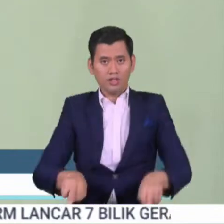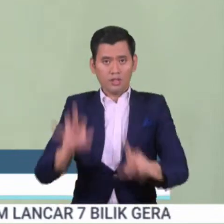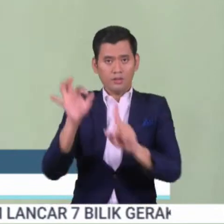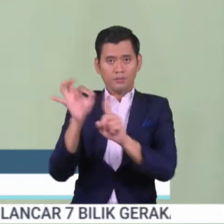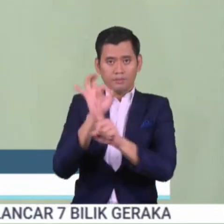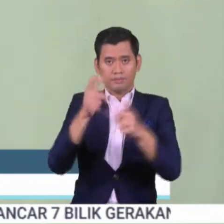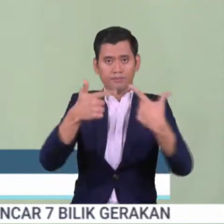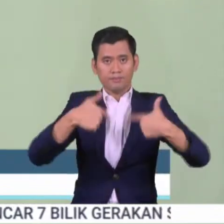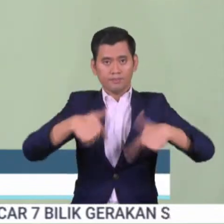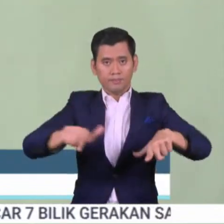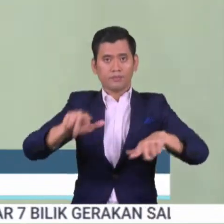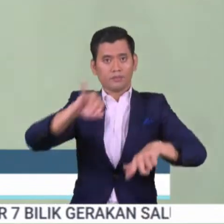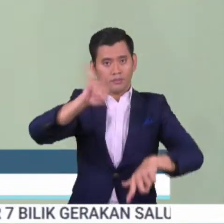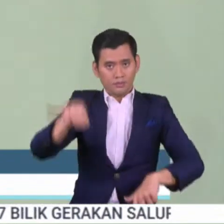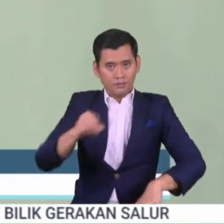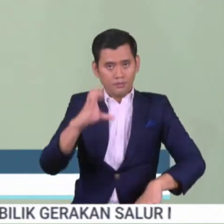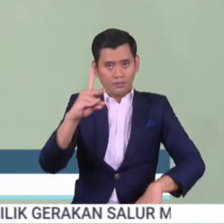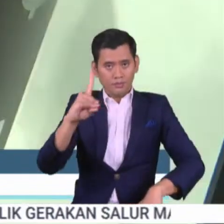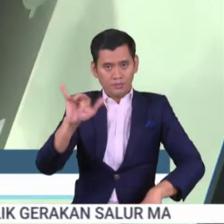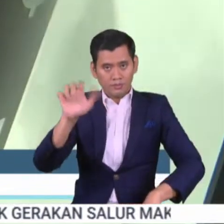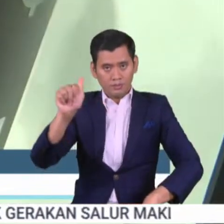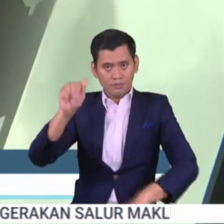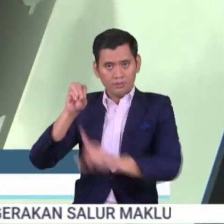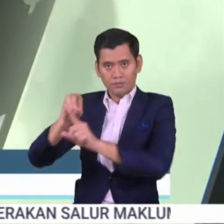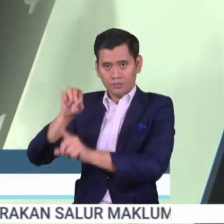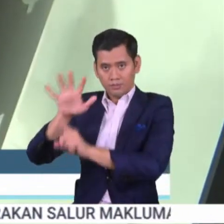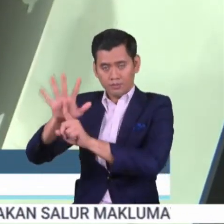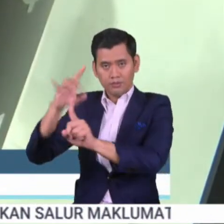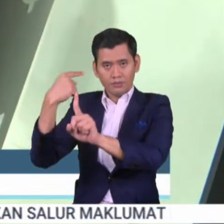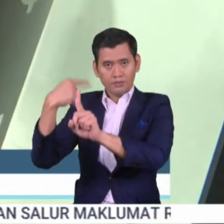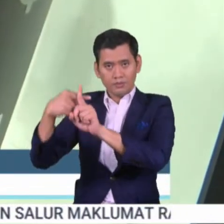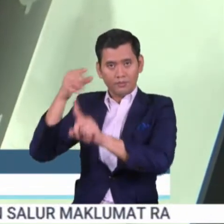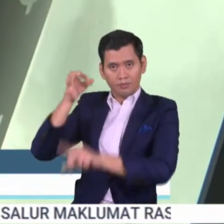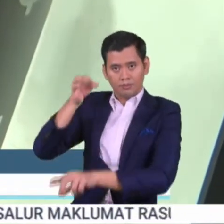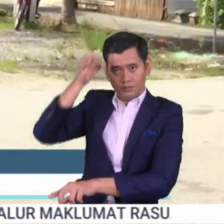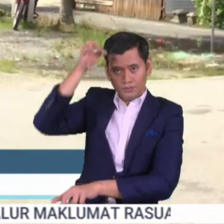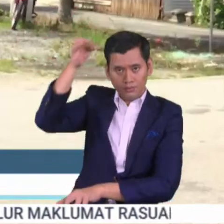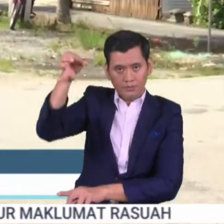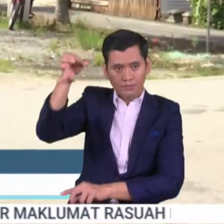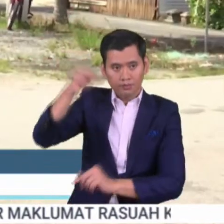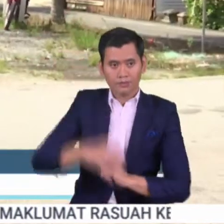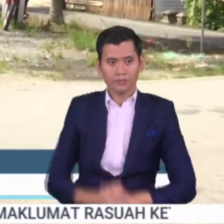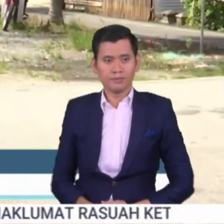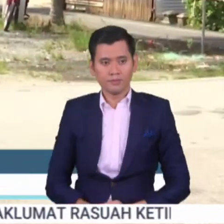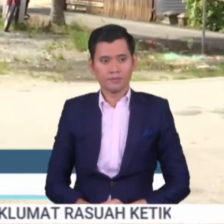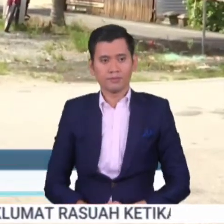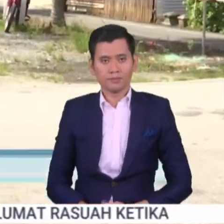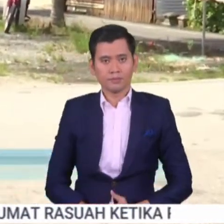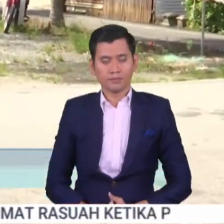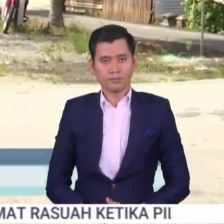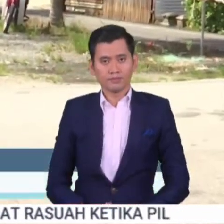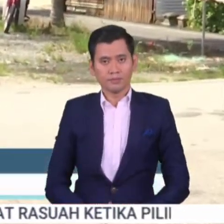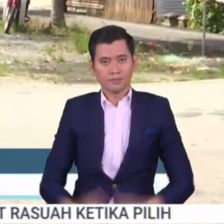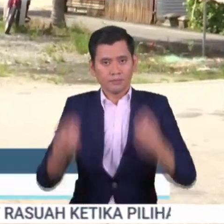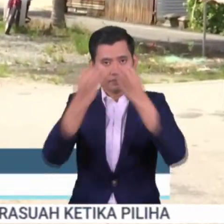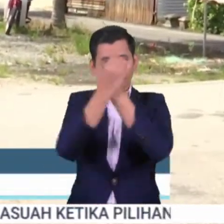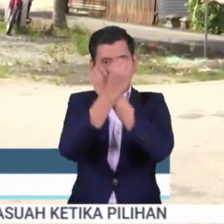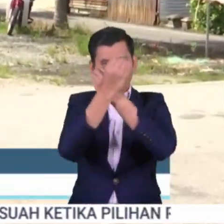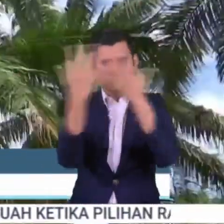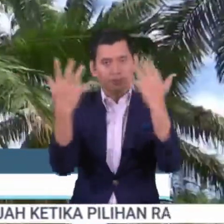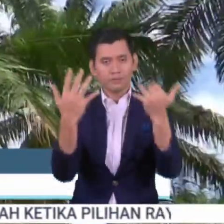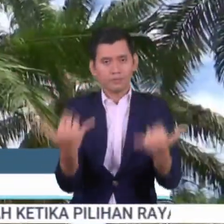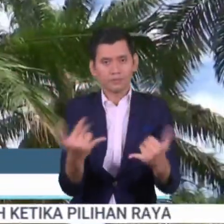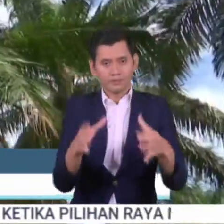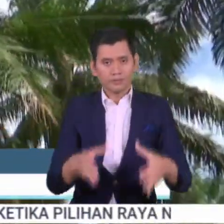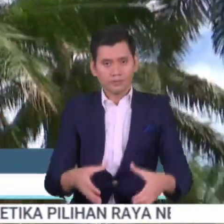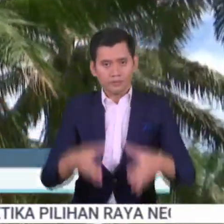pelaksanaan jendela membawa impak positif jangka panjang. Okay, untuk maklumat, pencawang yang ada sekarang